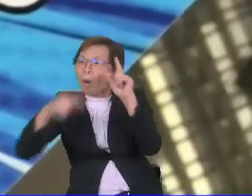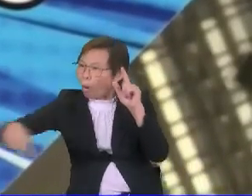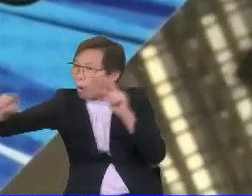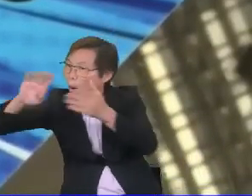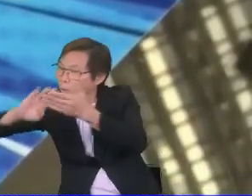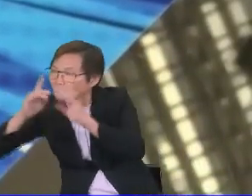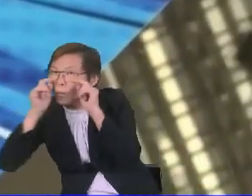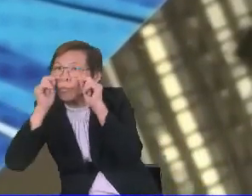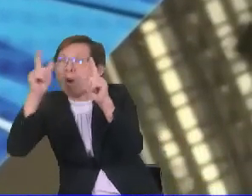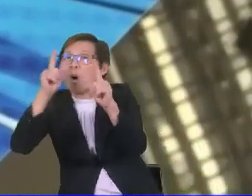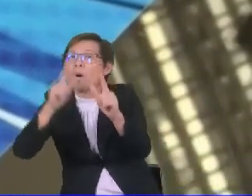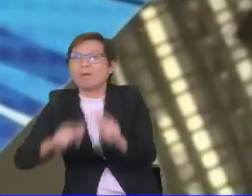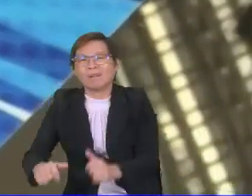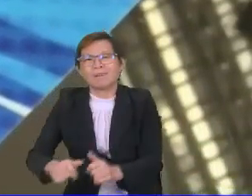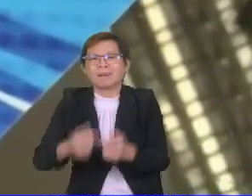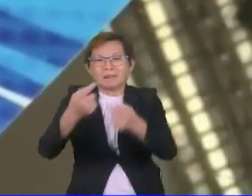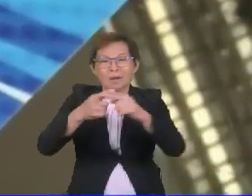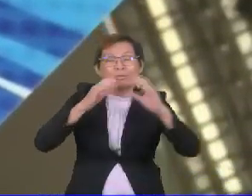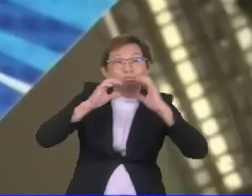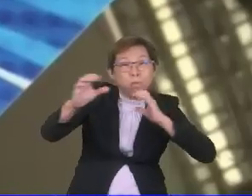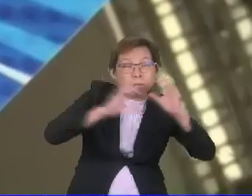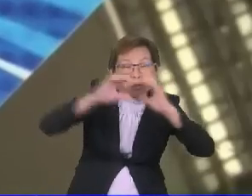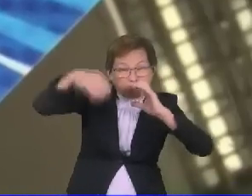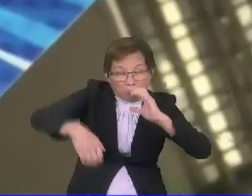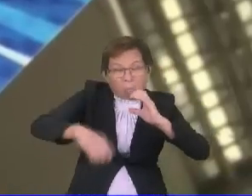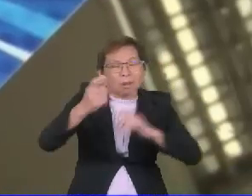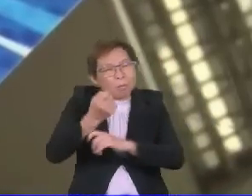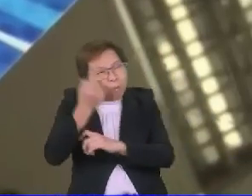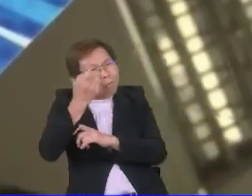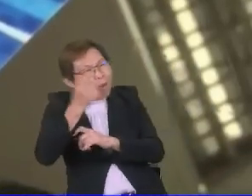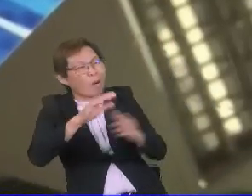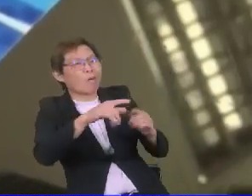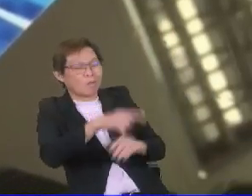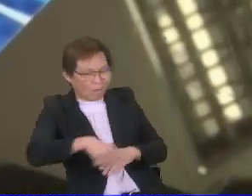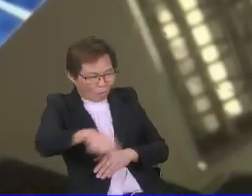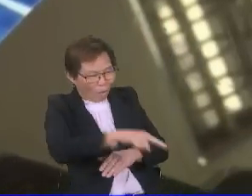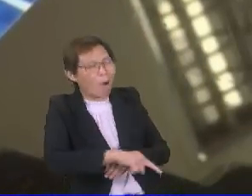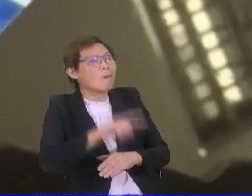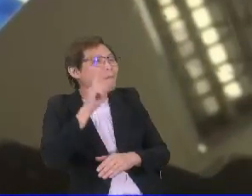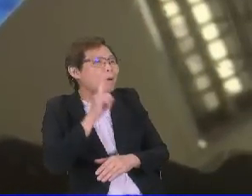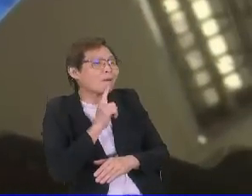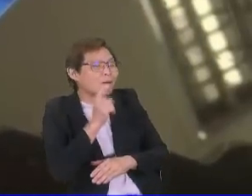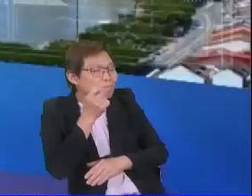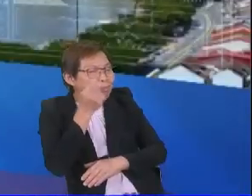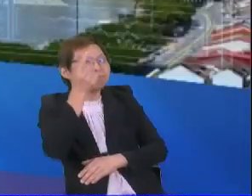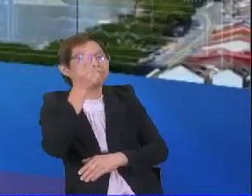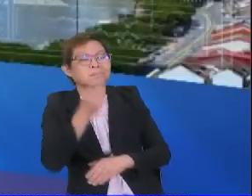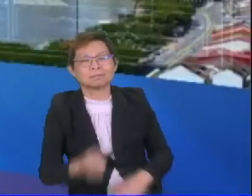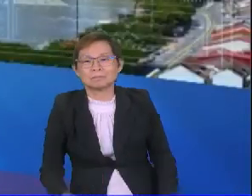untuk menghapuskan jurang komunikasi dan memahami golongan yang mempunyai masalah pendengaran